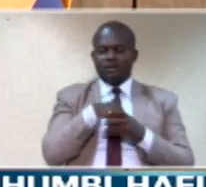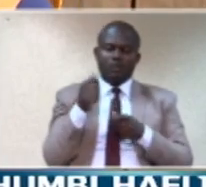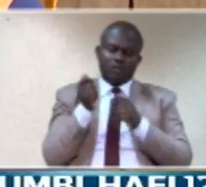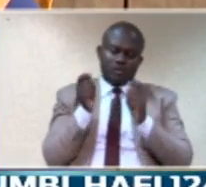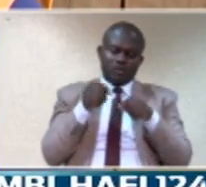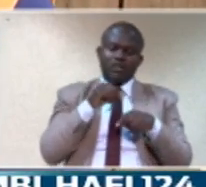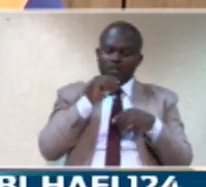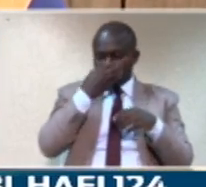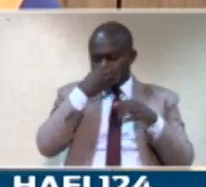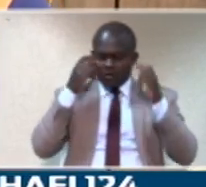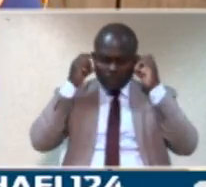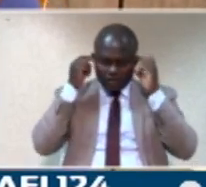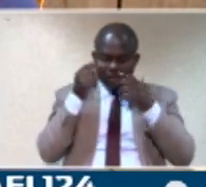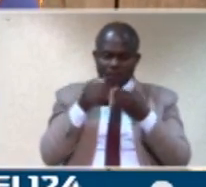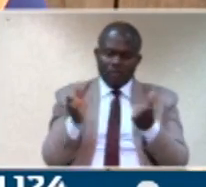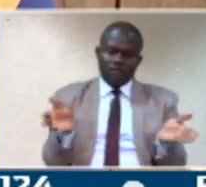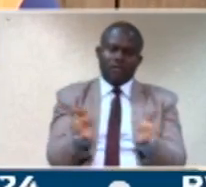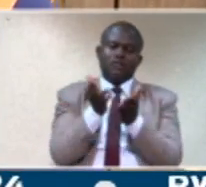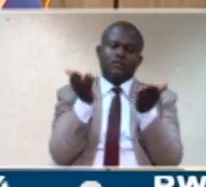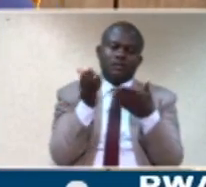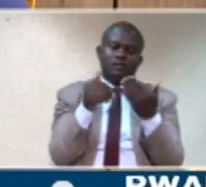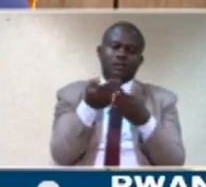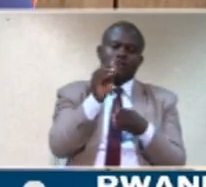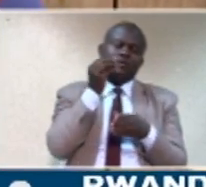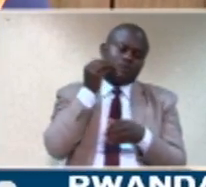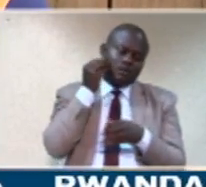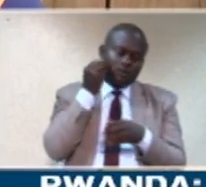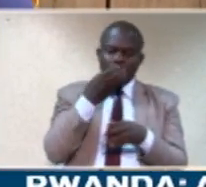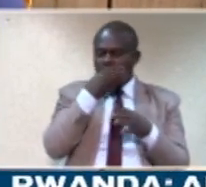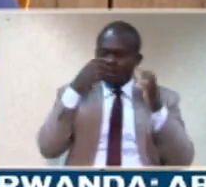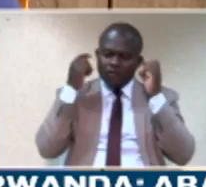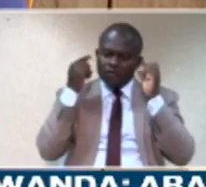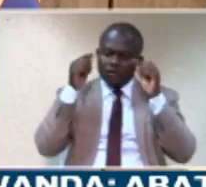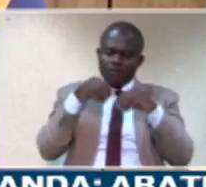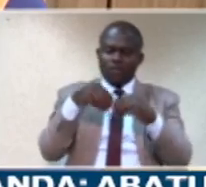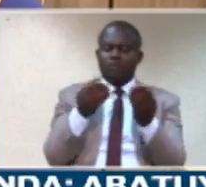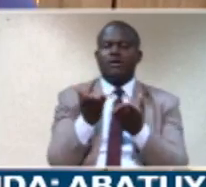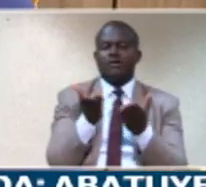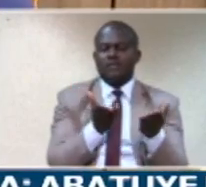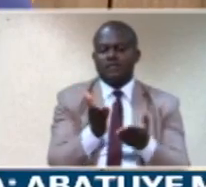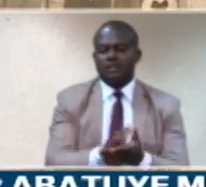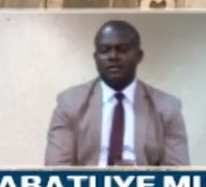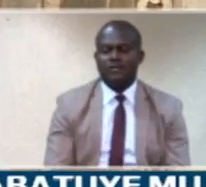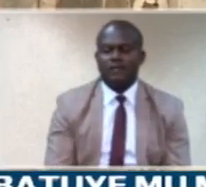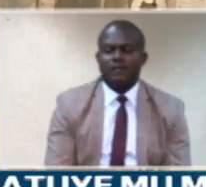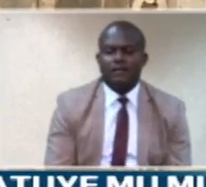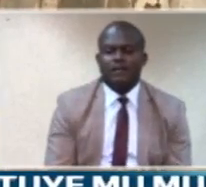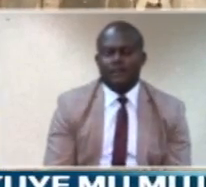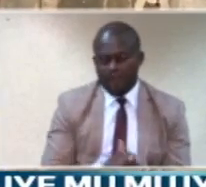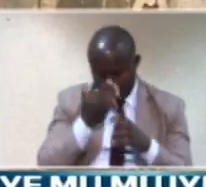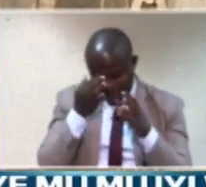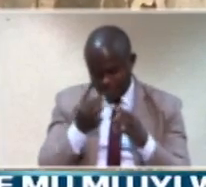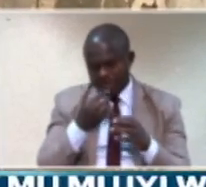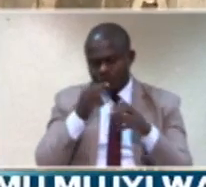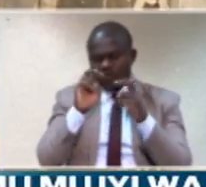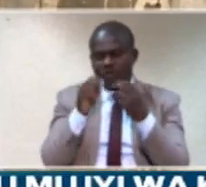utambaye agapfukamunwa ikintu umushishikariza ni uko yasubira mu rugo akakambura akabona kuza nka ma serivisi aje kunyaga. Ingamba ni